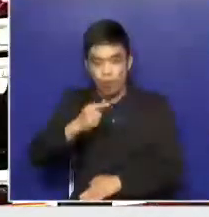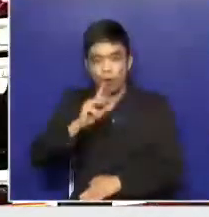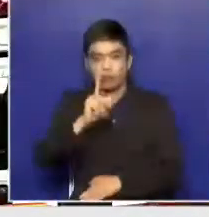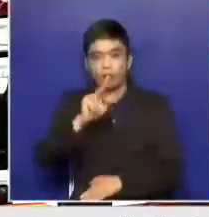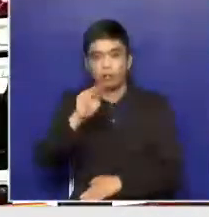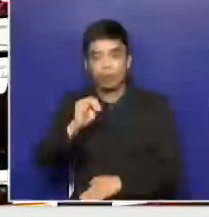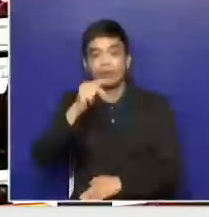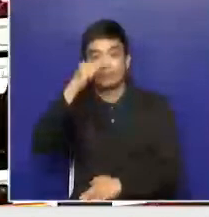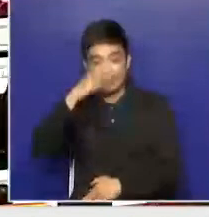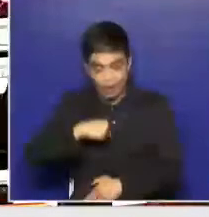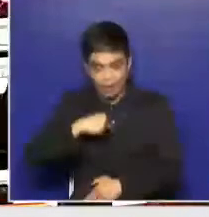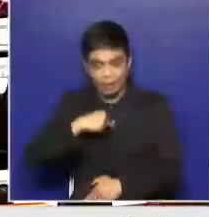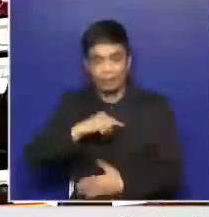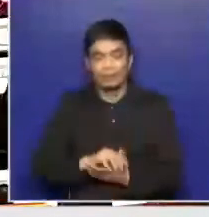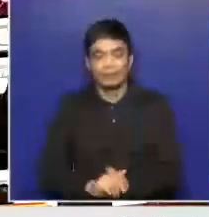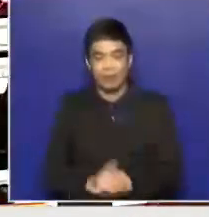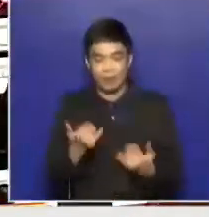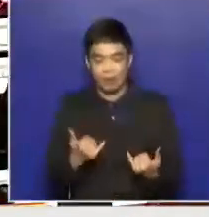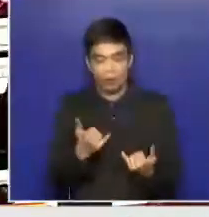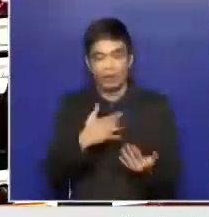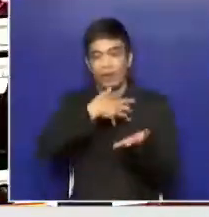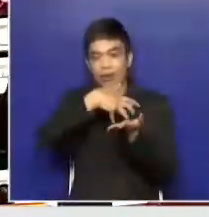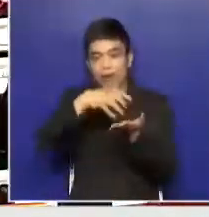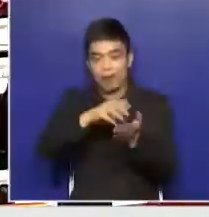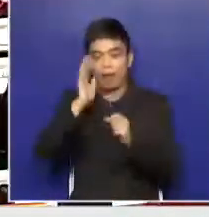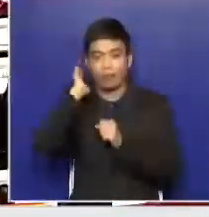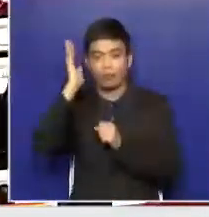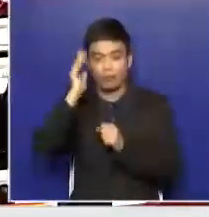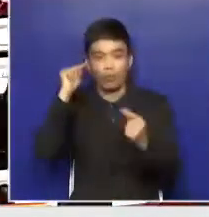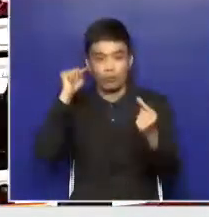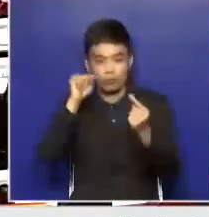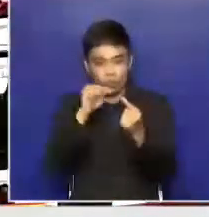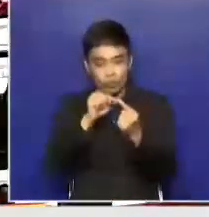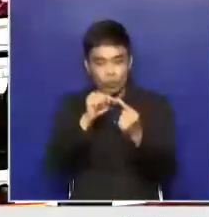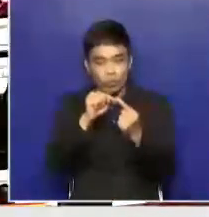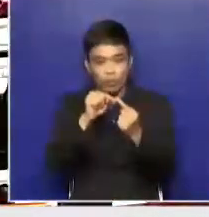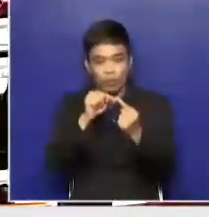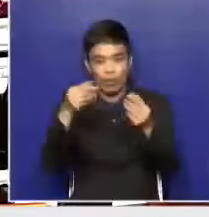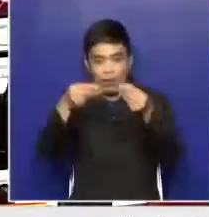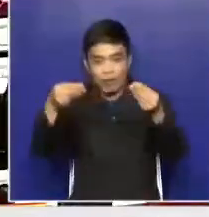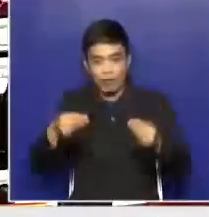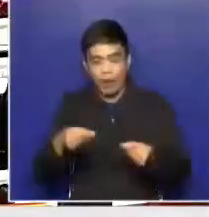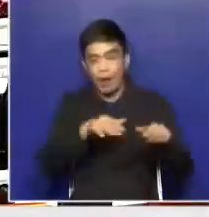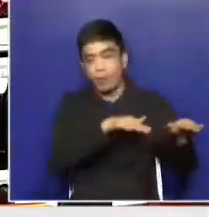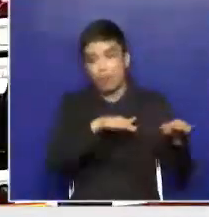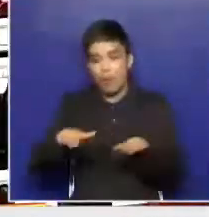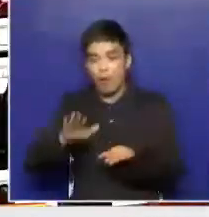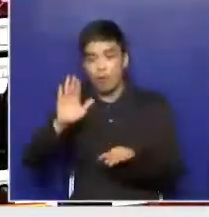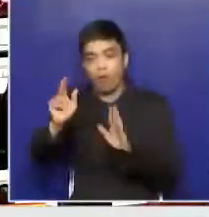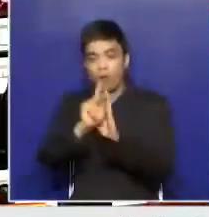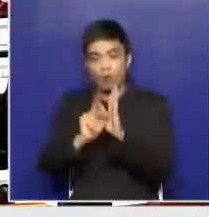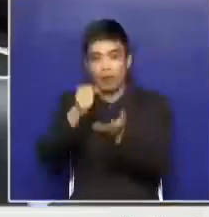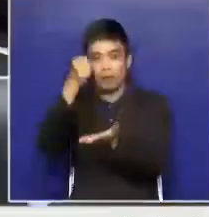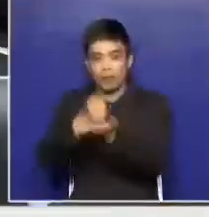มขอรายงานขออภิปรายรายงานผลการเตรียมความพร้อมในการตราพระราชกฤษฎีกาตามมาตรา